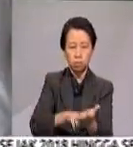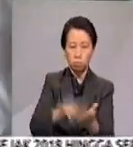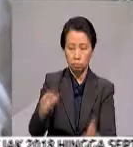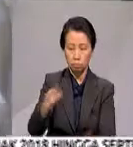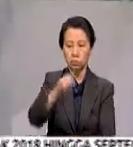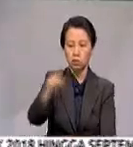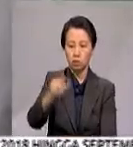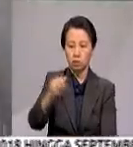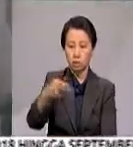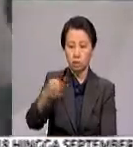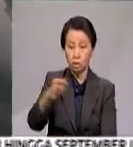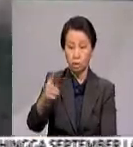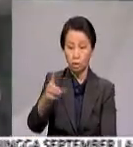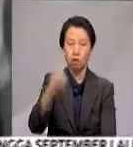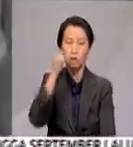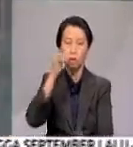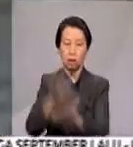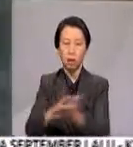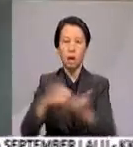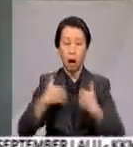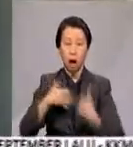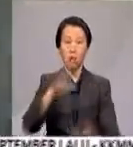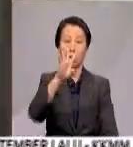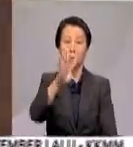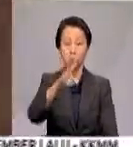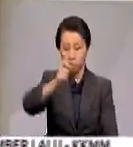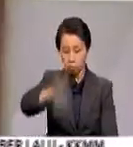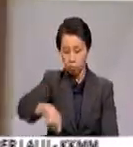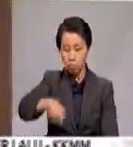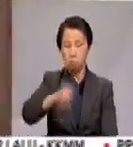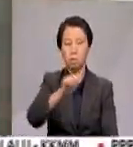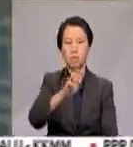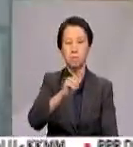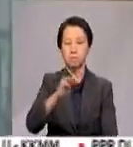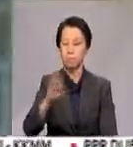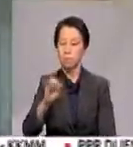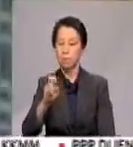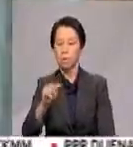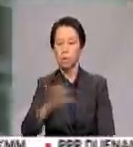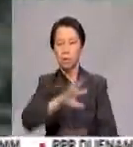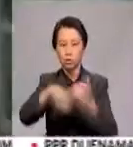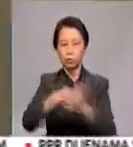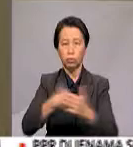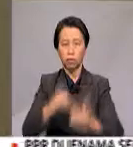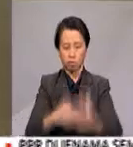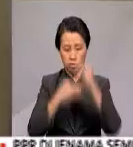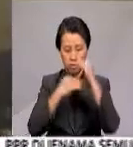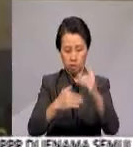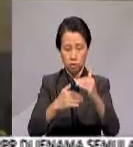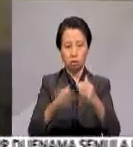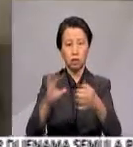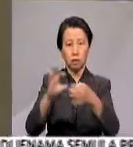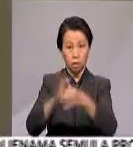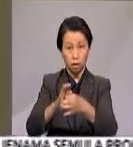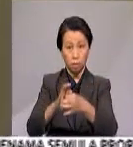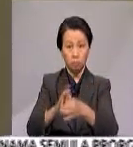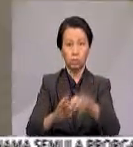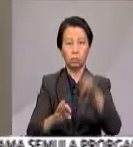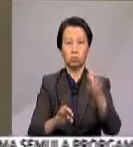Zahid dan isterinya mempunyai 4 kad kredit M-Bank dengan kesemuanya mempunyai had kredit gabungan